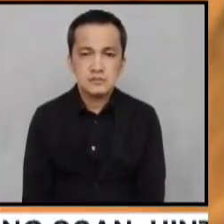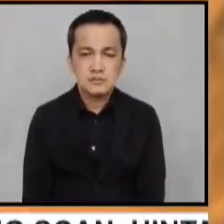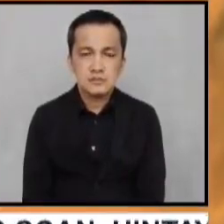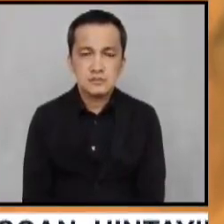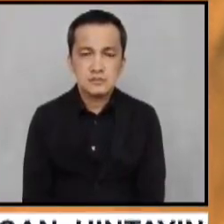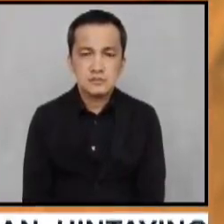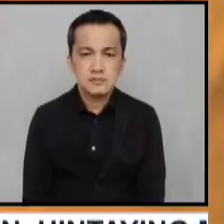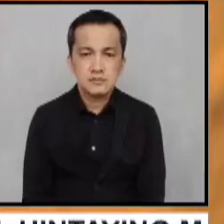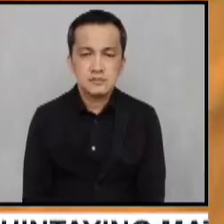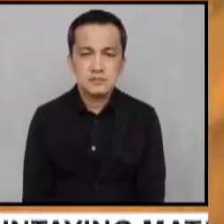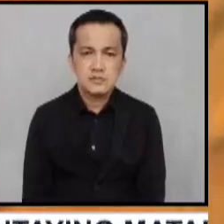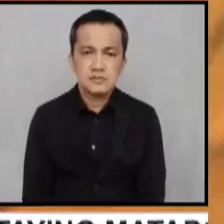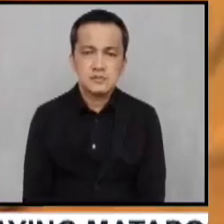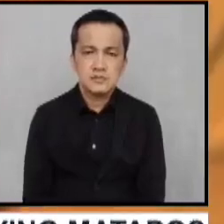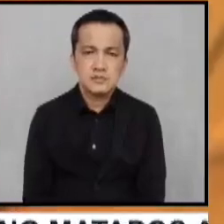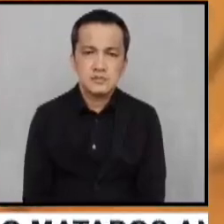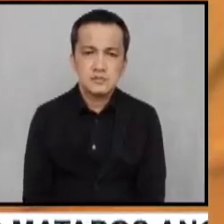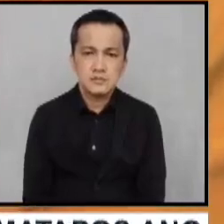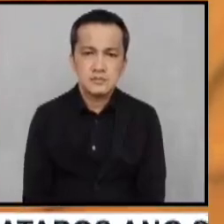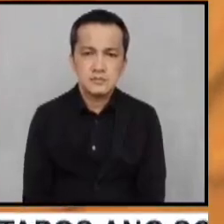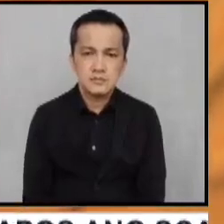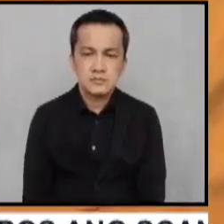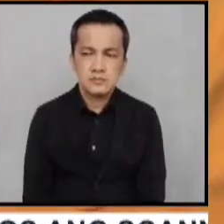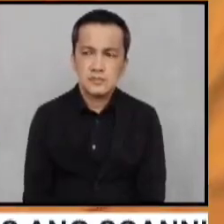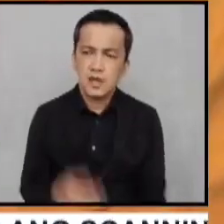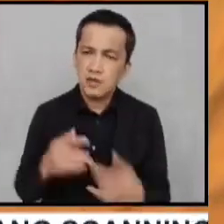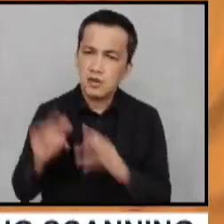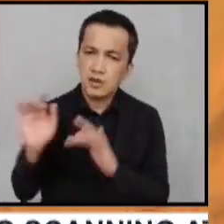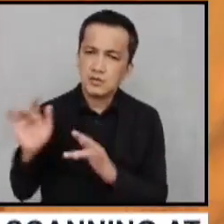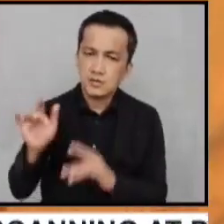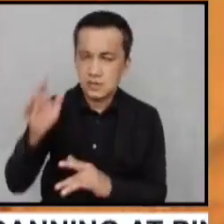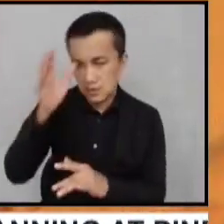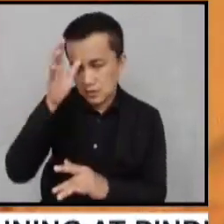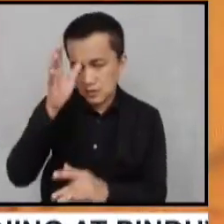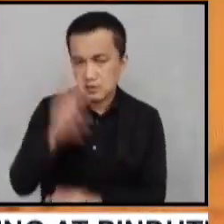Naawa po kasi ako sa ano, sa tatay ko po.